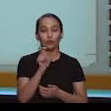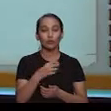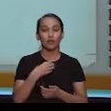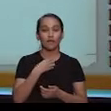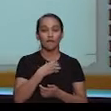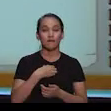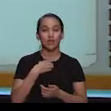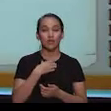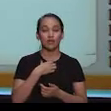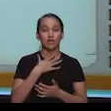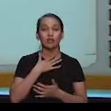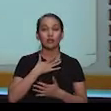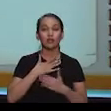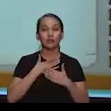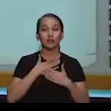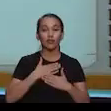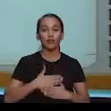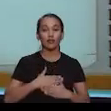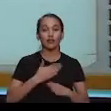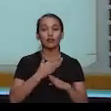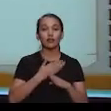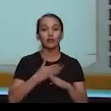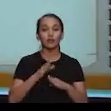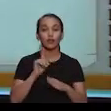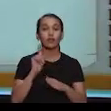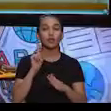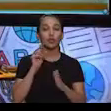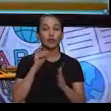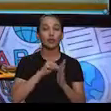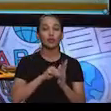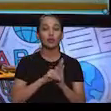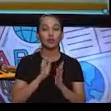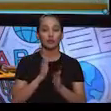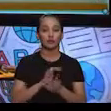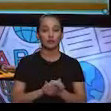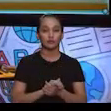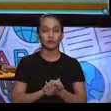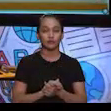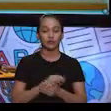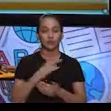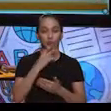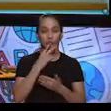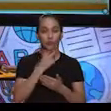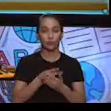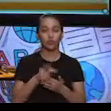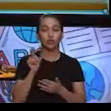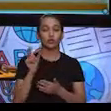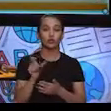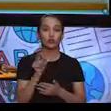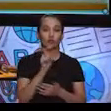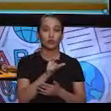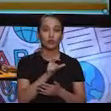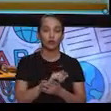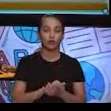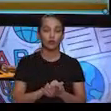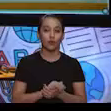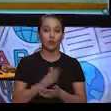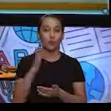Odamning asosiy tana qismlari nimalardan iborat? Demak, tashqi ko'rinishda inson